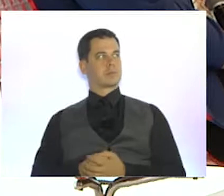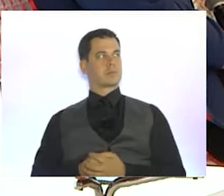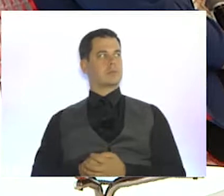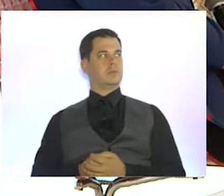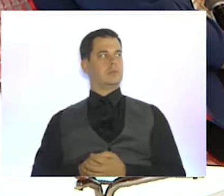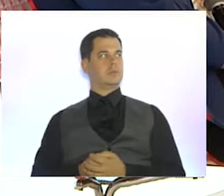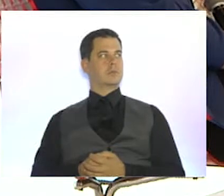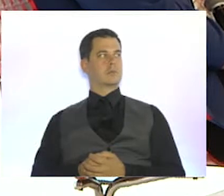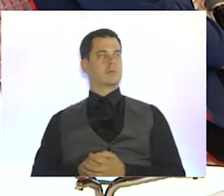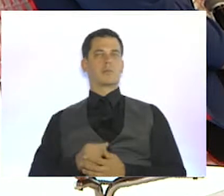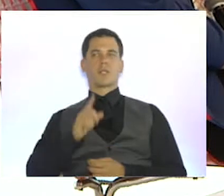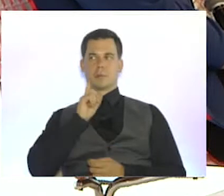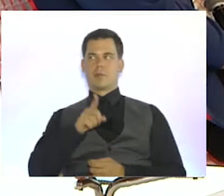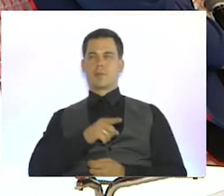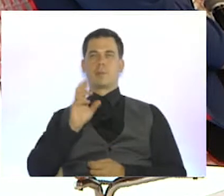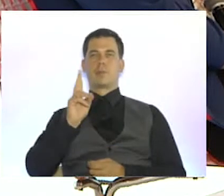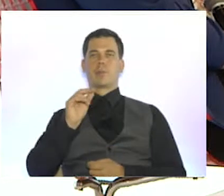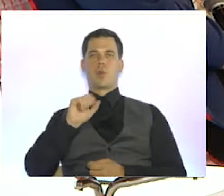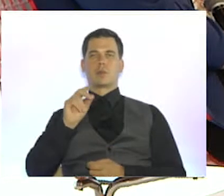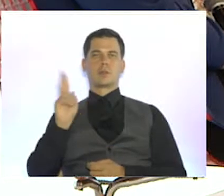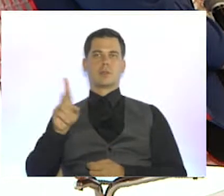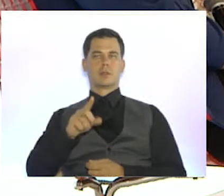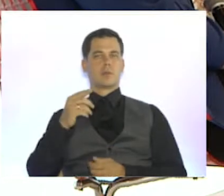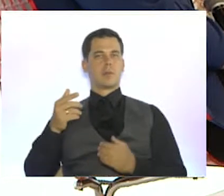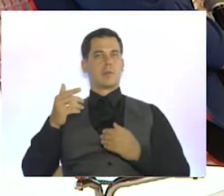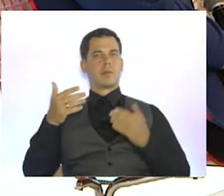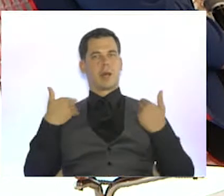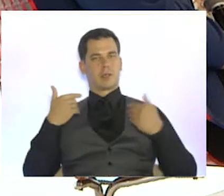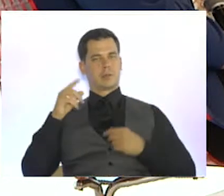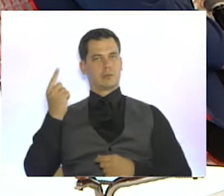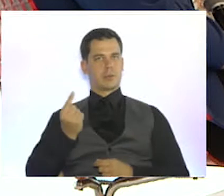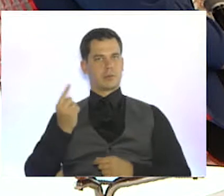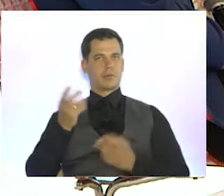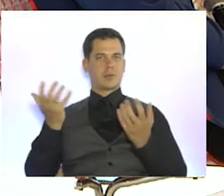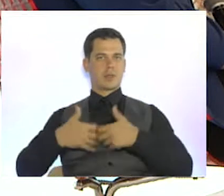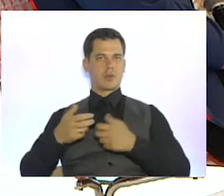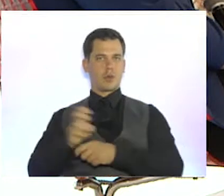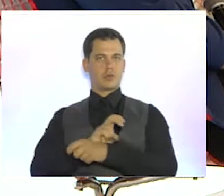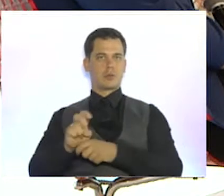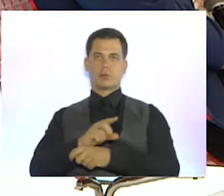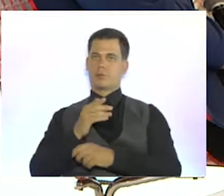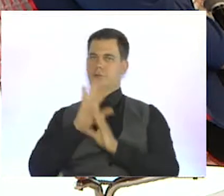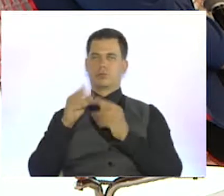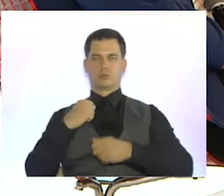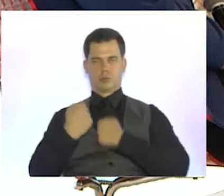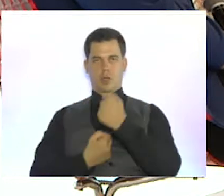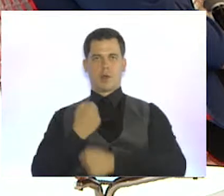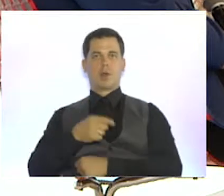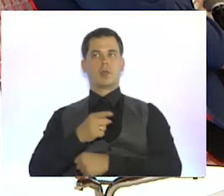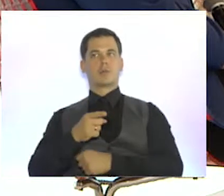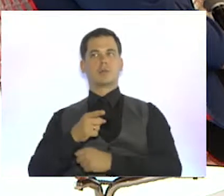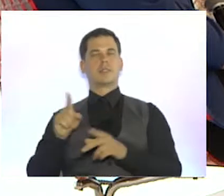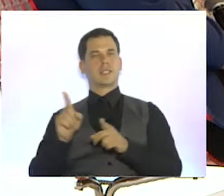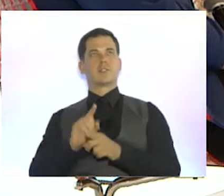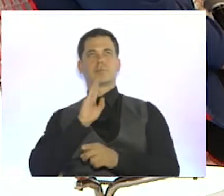tak, oczywiście Płocki Park Przemysłowo-Technologiczny, on działa, tak jak zresztą wszystkie inne parki, na skraju